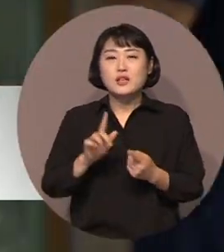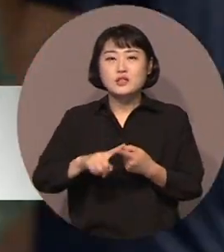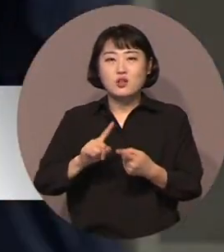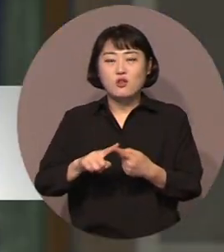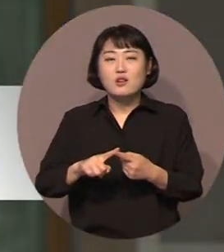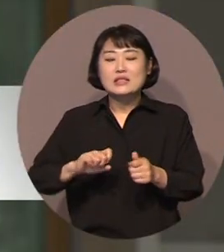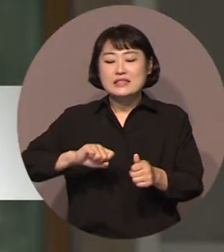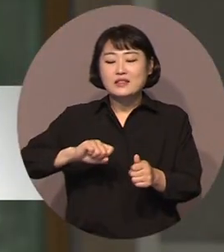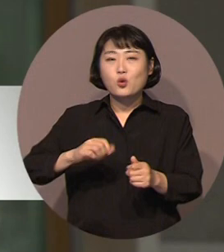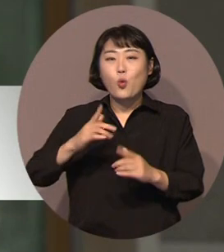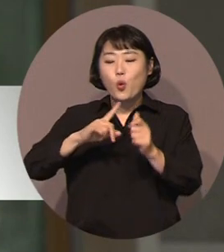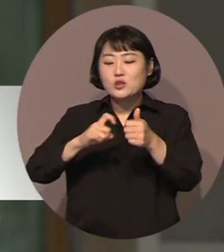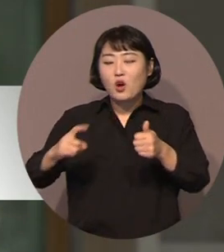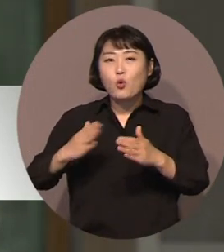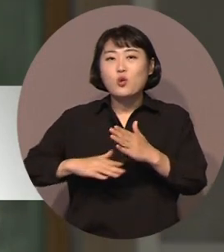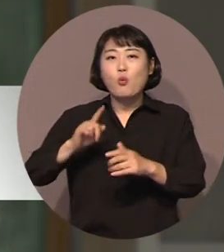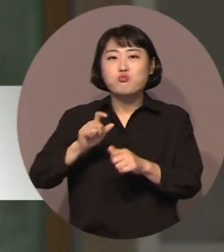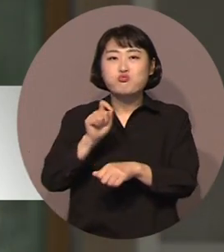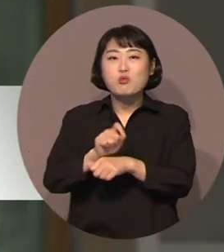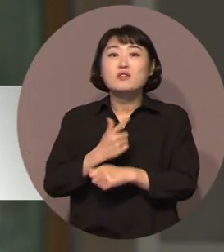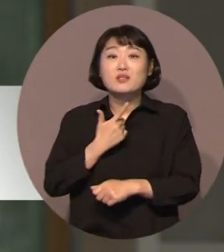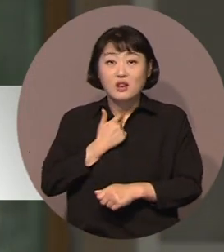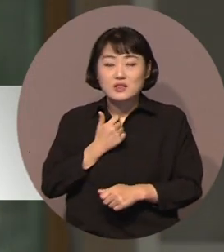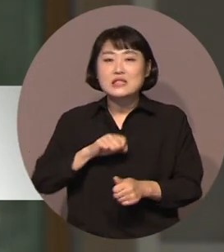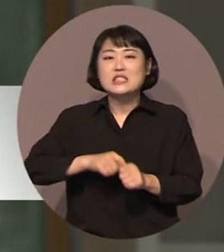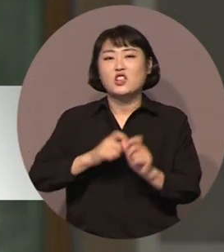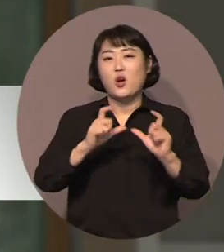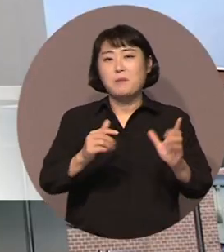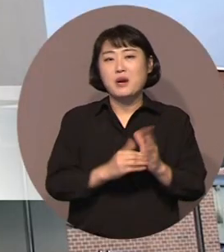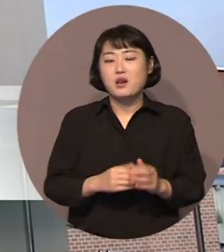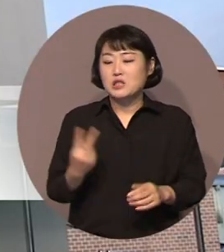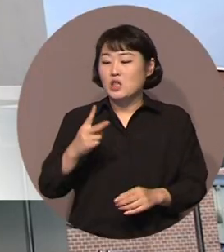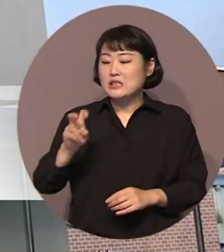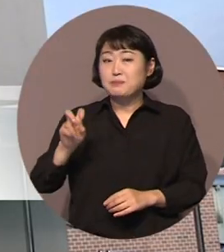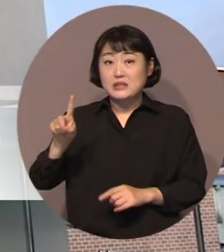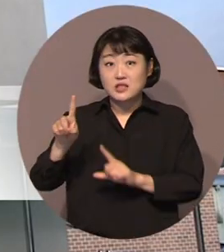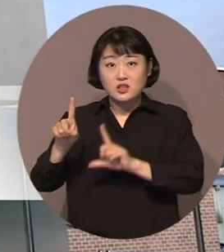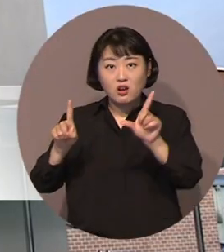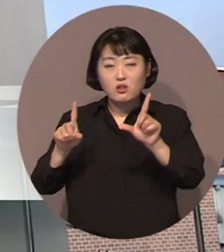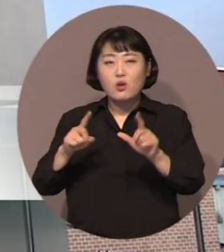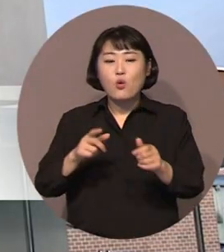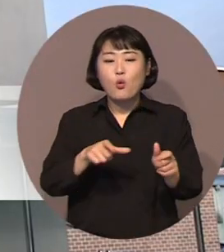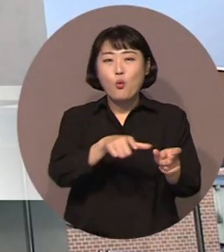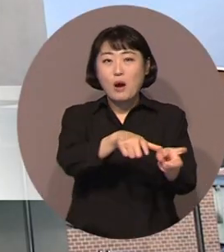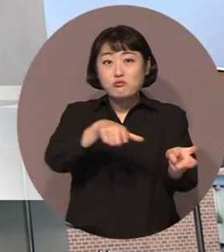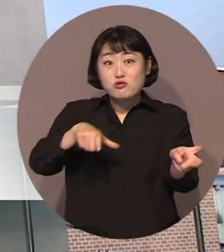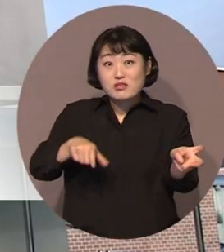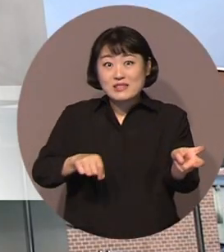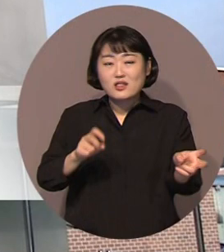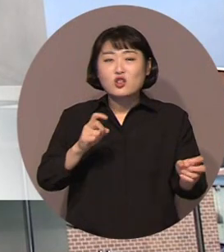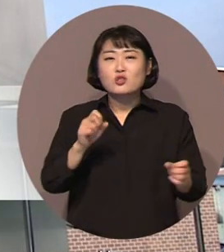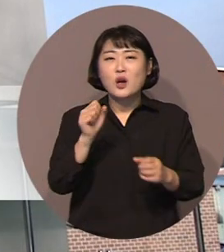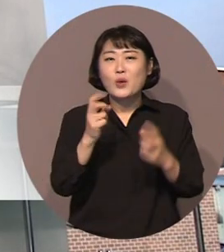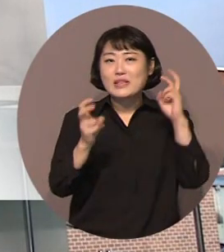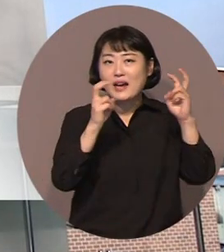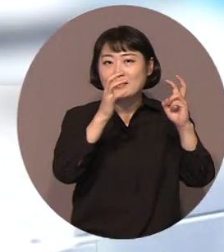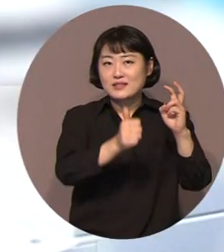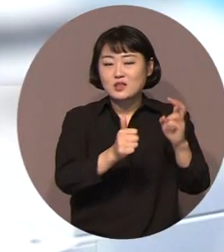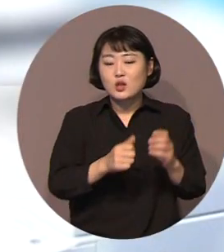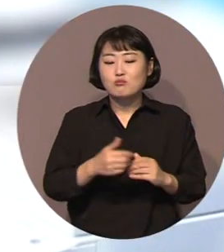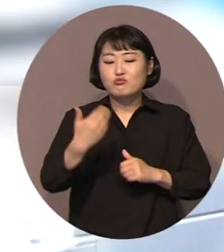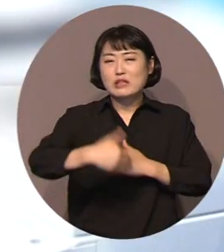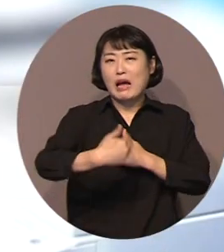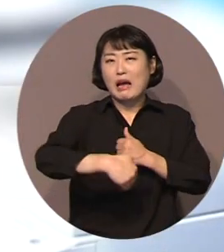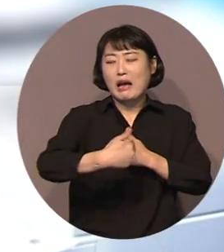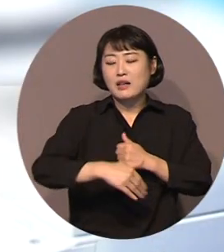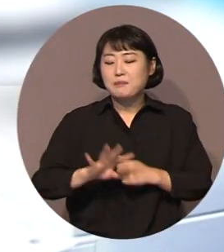징역형이 확정됐습니다 대법원 일부는 지난 2021년 화물차 업자등의 부탁을 받고 불법으로 화물차